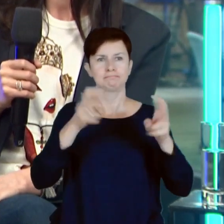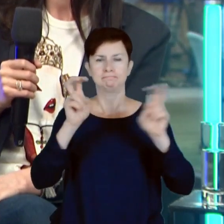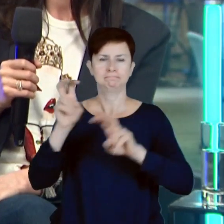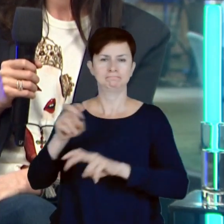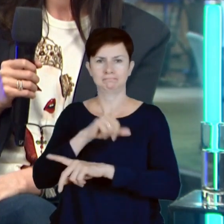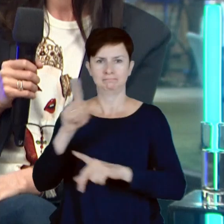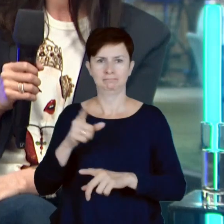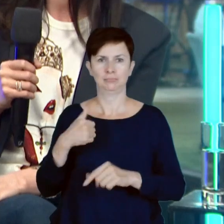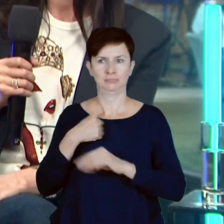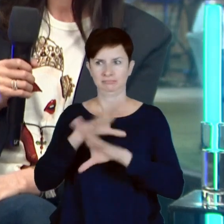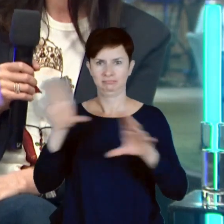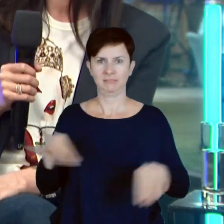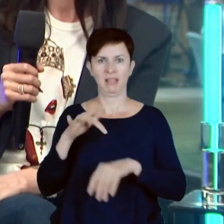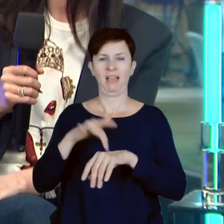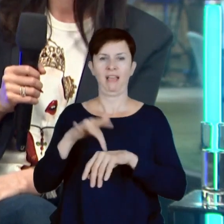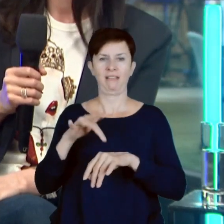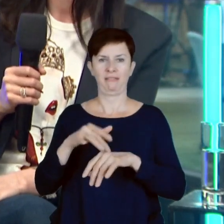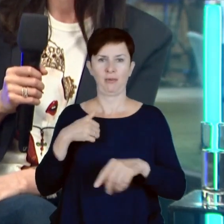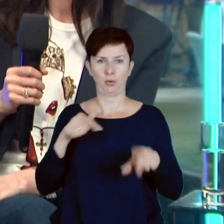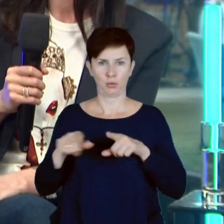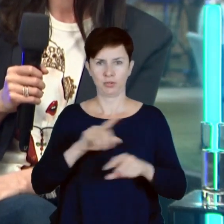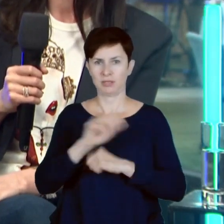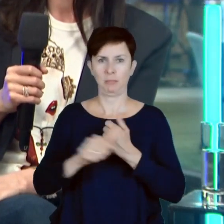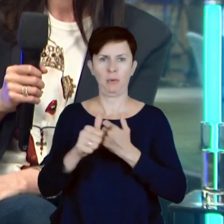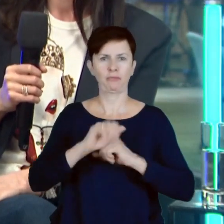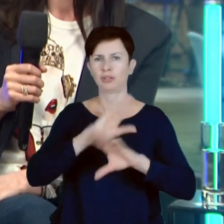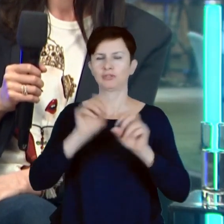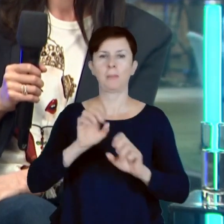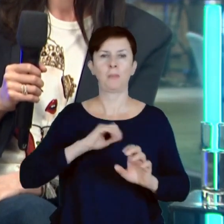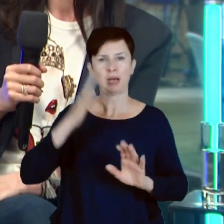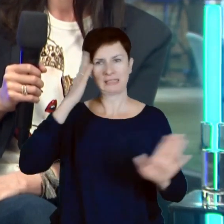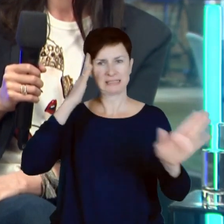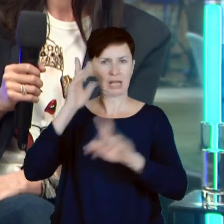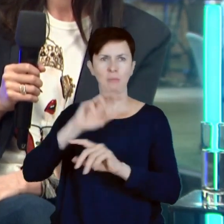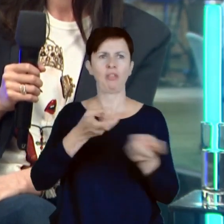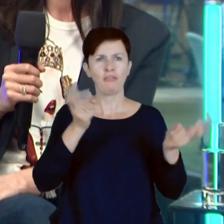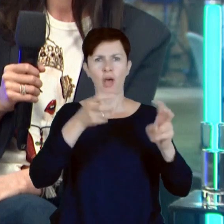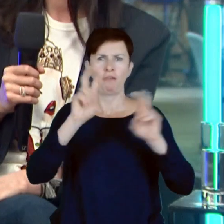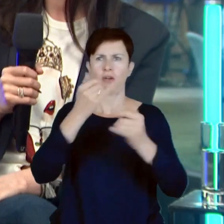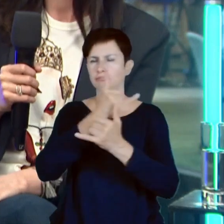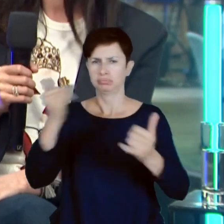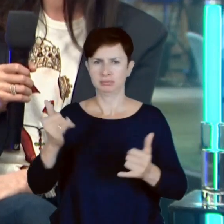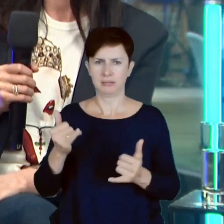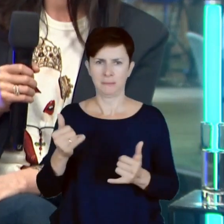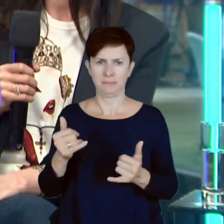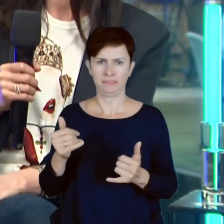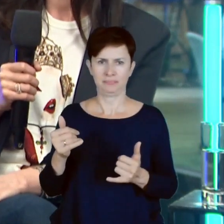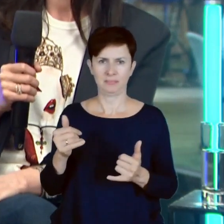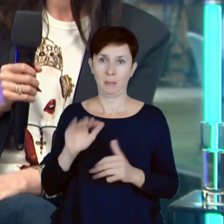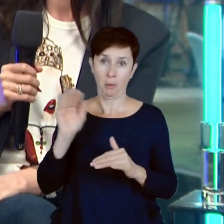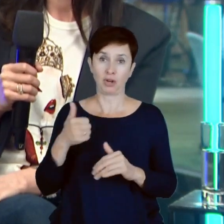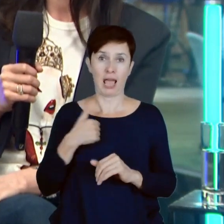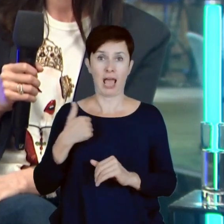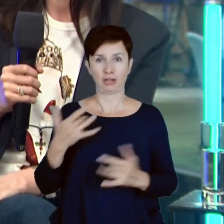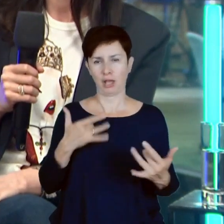tego miejsca, że ja z powodu wszystkich moich znajomych, którzy są twórcami, mówiąc szczerze, momentami wręcz może nawet cierpię i kluczem do